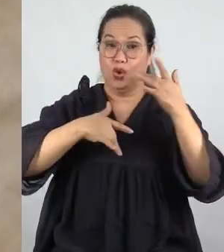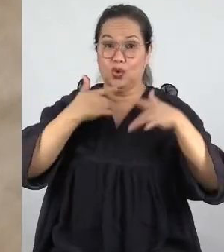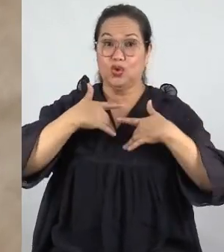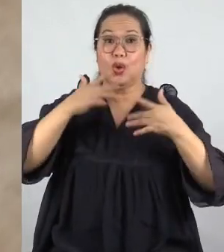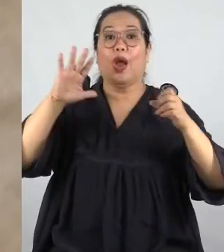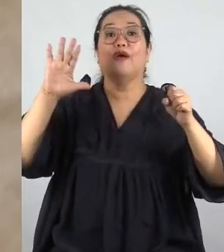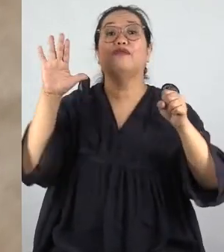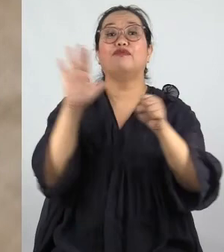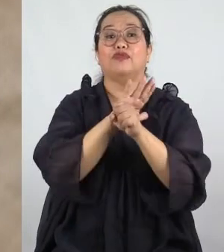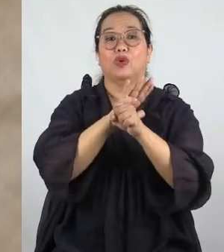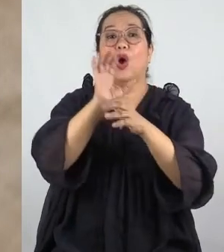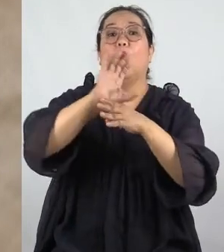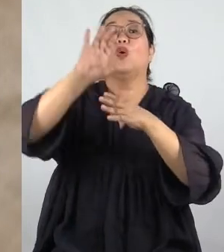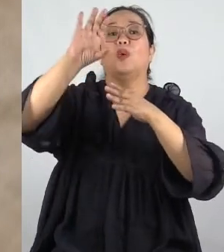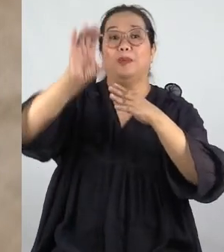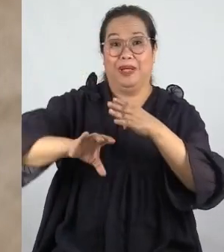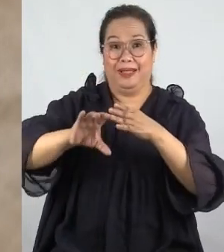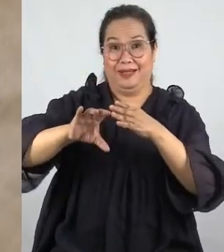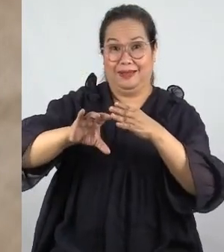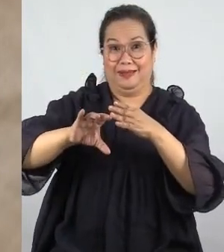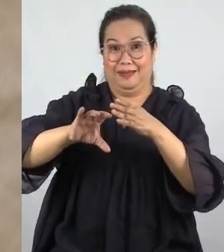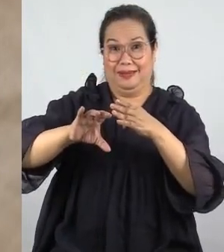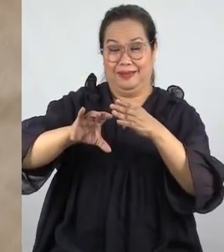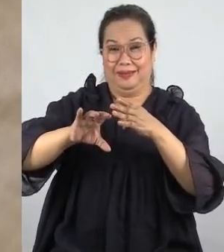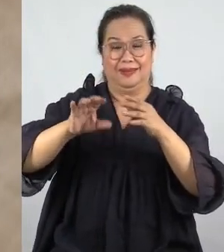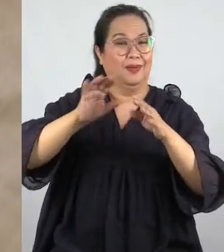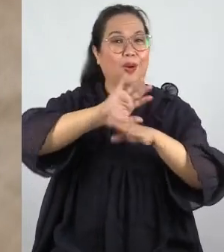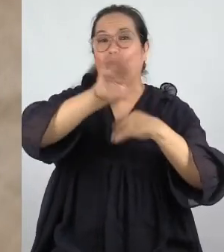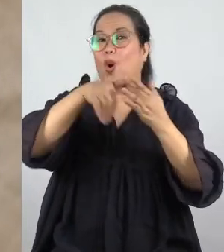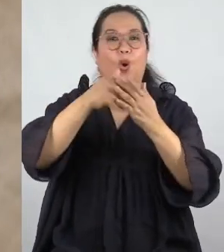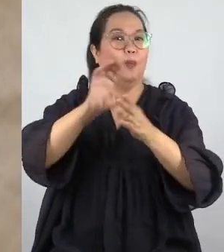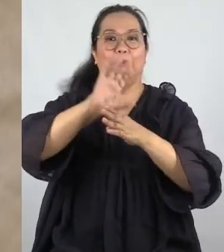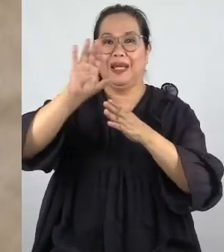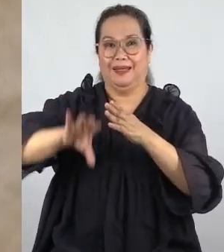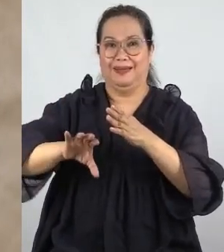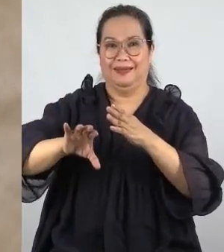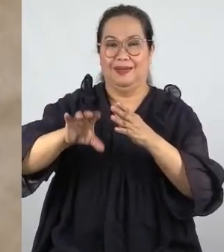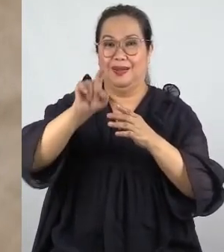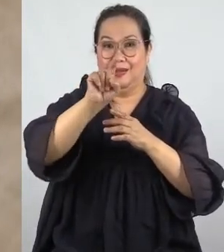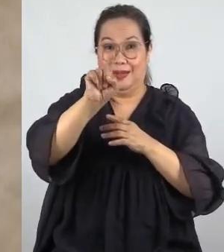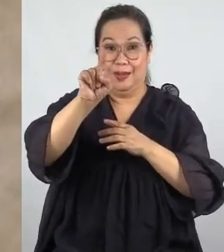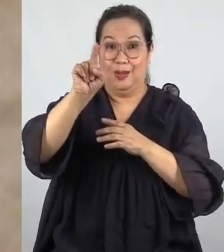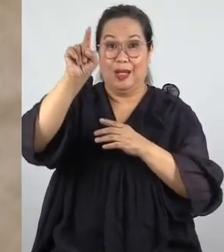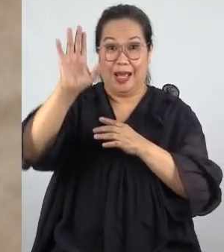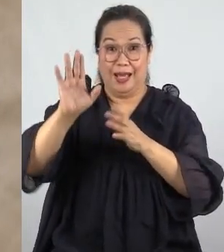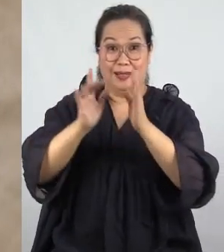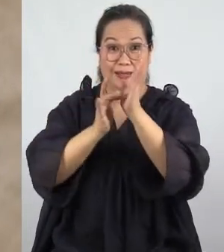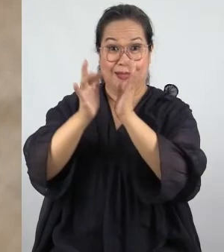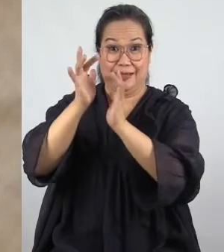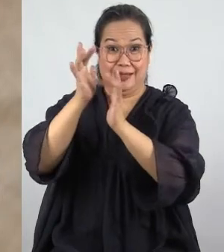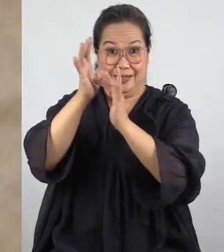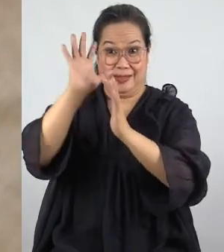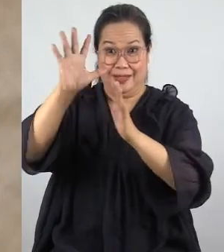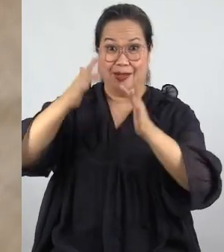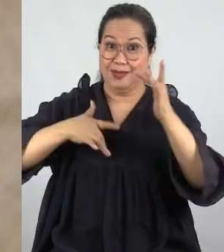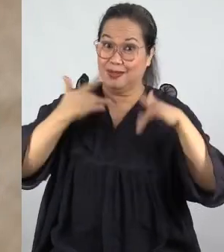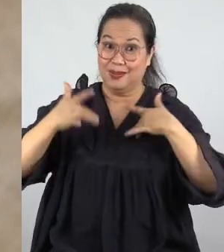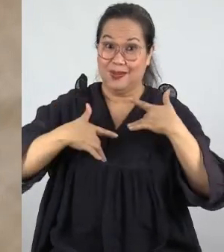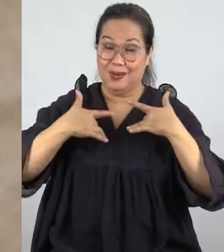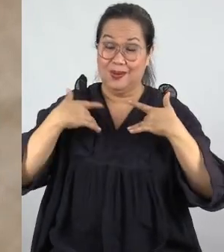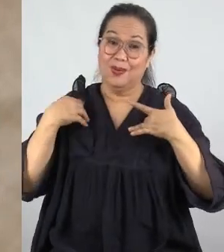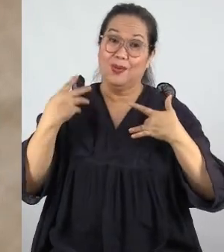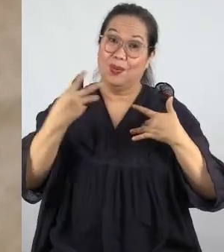full. So ang gusto ng Panginoong Jesus, yung joy niya, na tayo